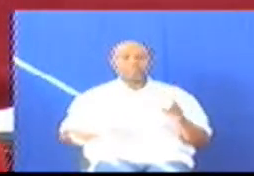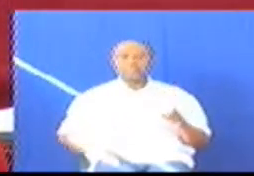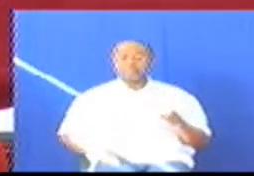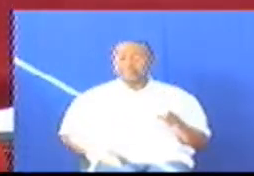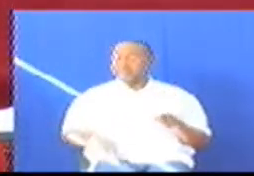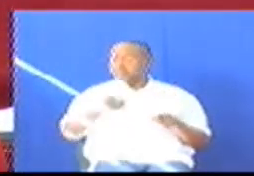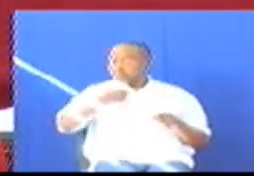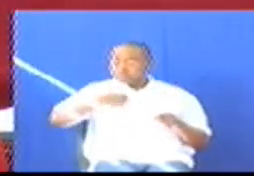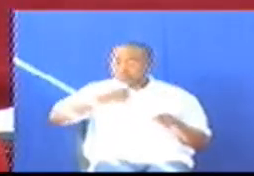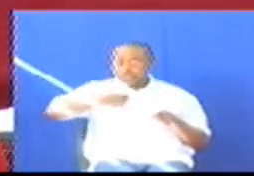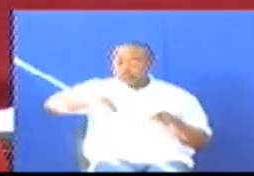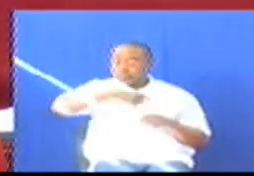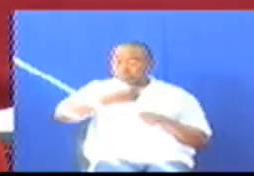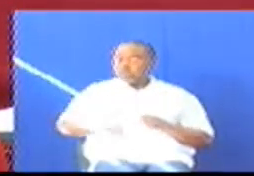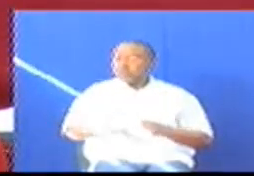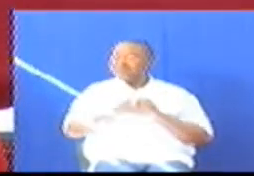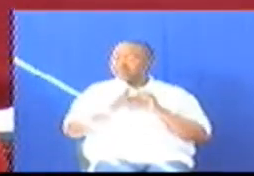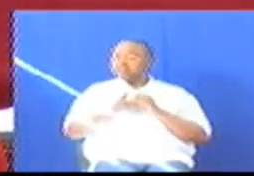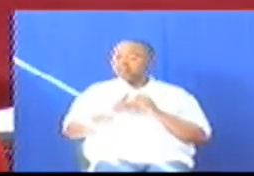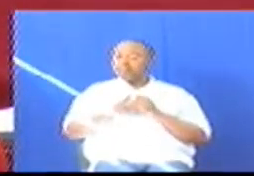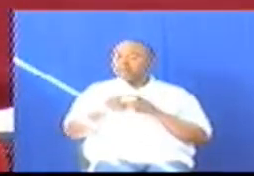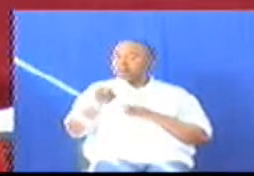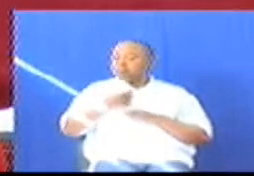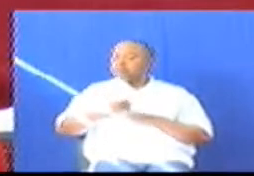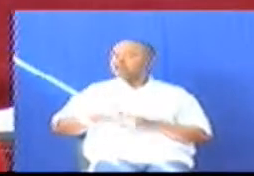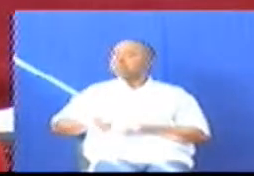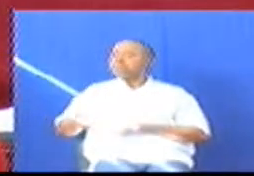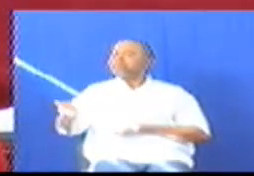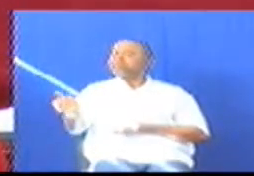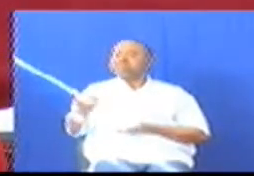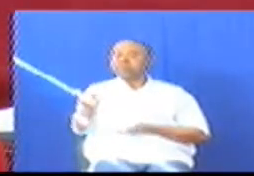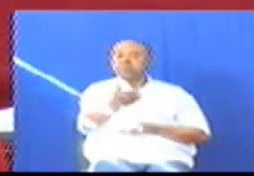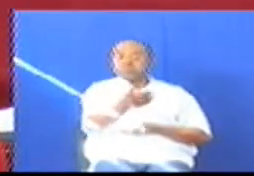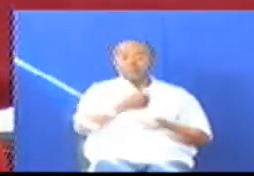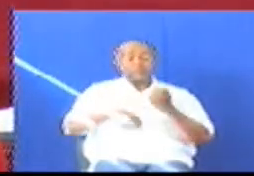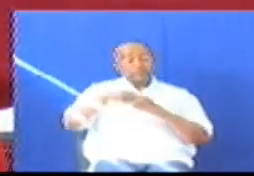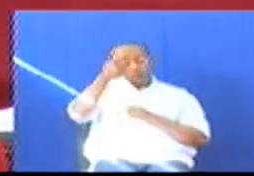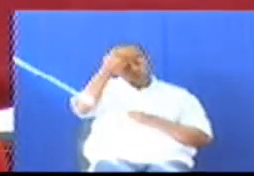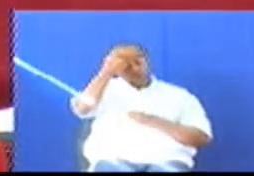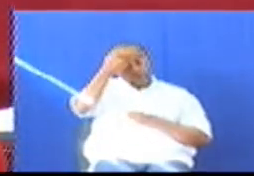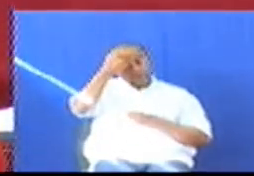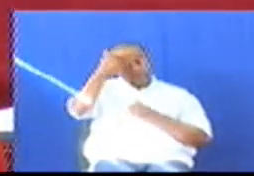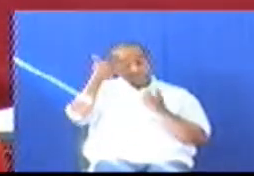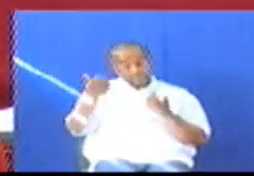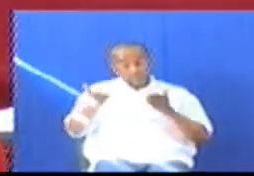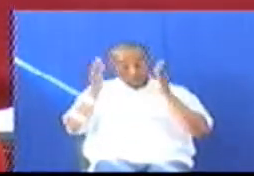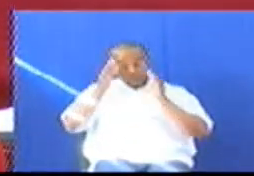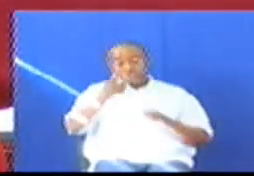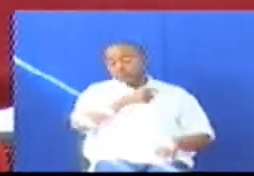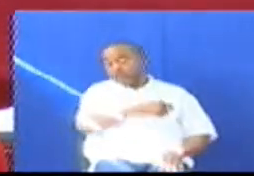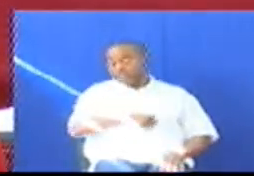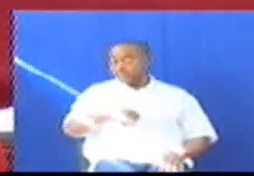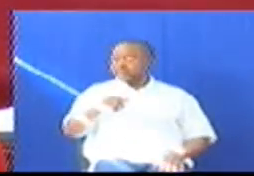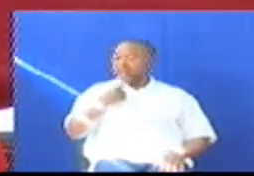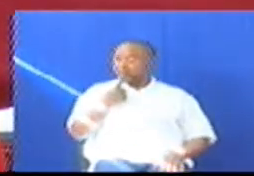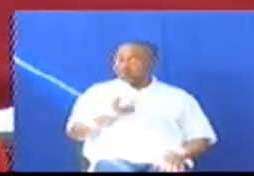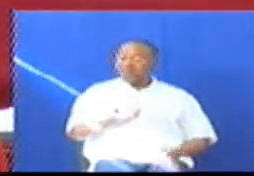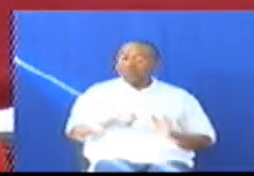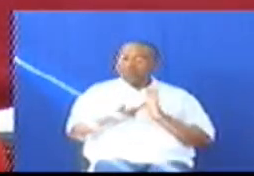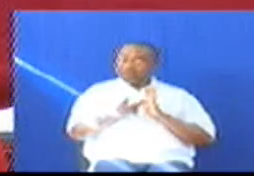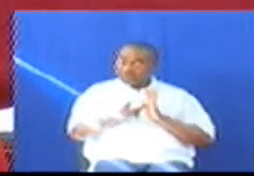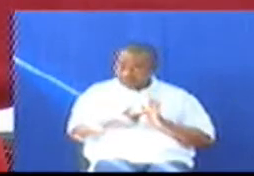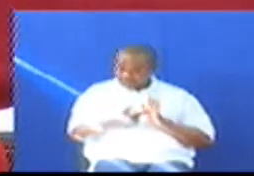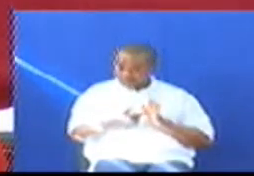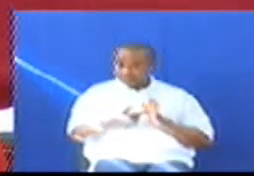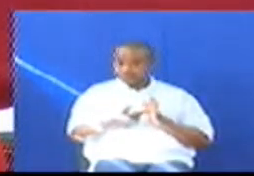tuwasaidiwe kukusanya madeni. Na kumbuka Mheshimiwa Rais alisema kwamba kama kuna taasisi inayodaiwa, kuna